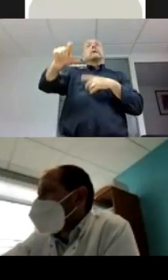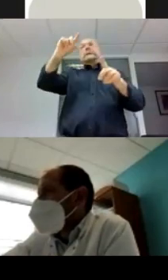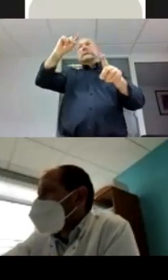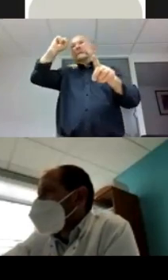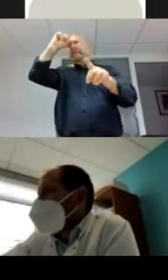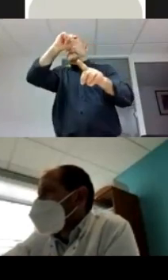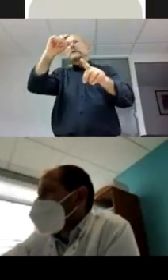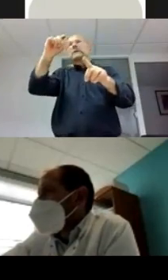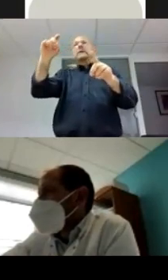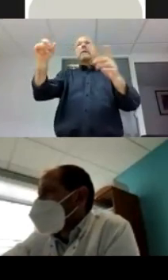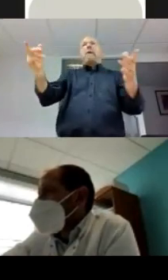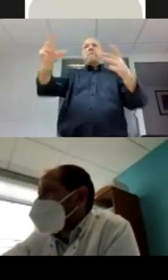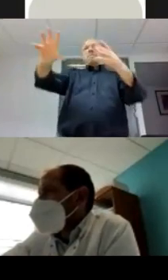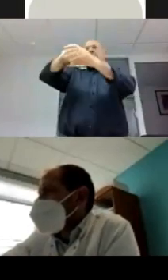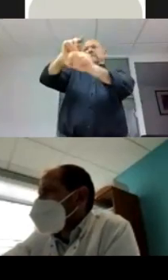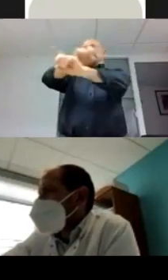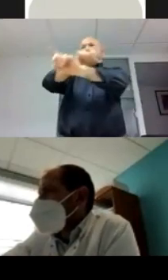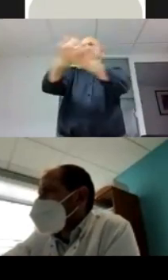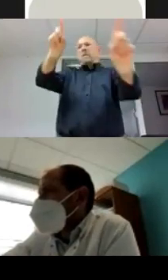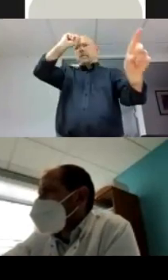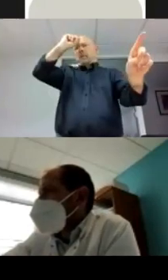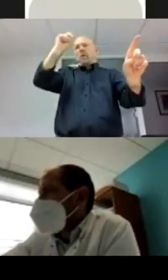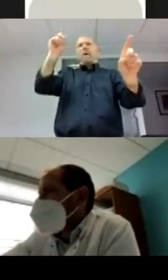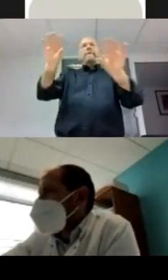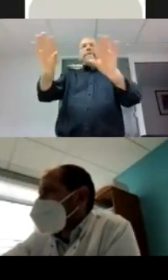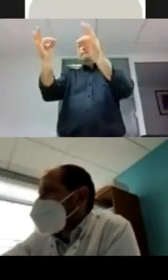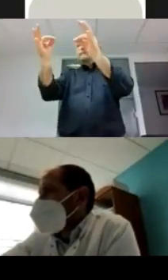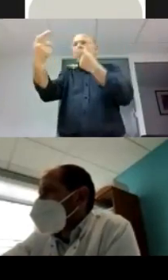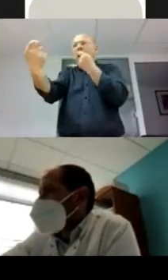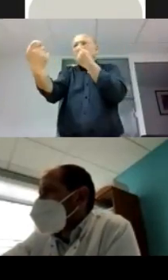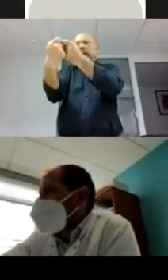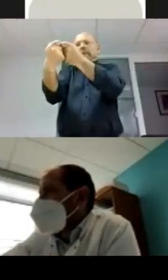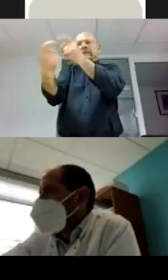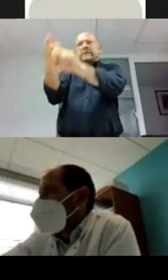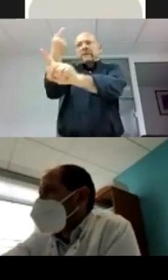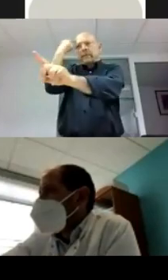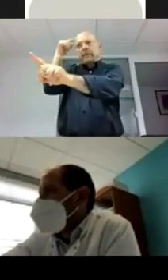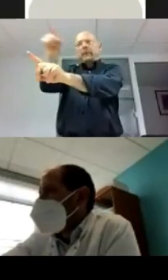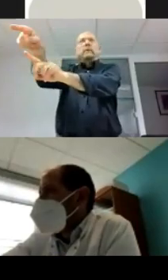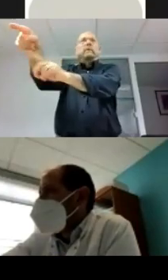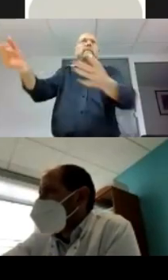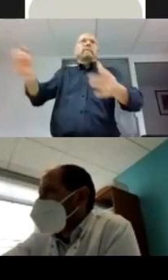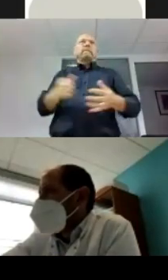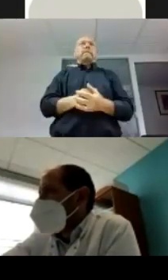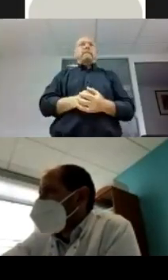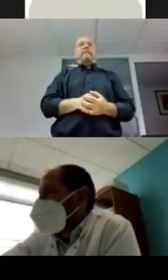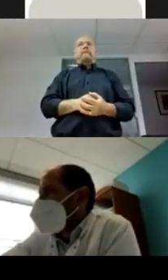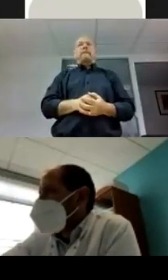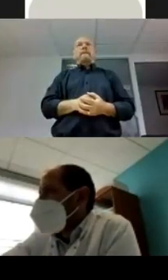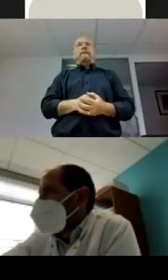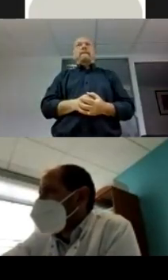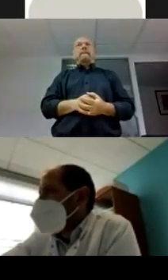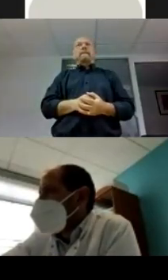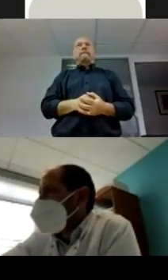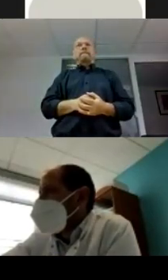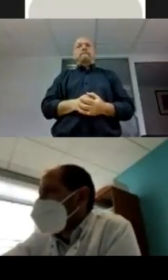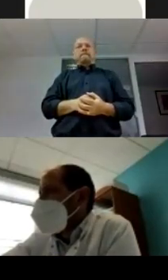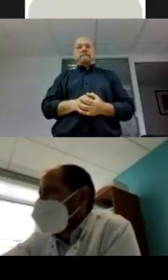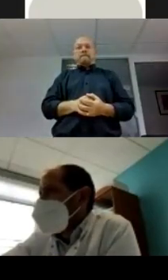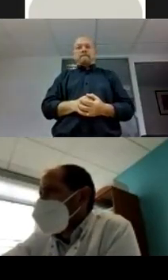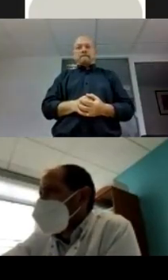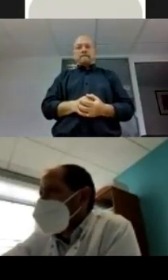recours au dépistage en identifiant les territoires et les populations les moins participants afin de mettre en place des actions